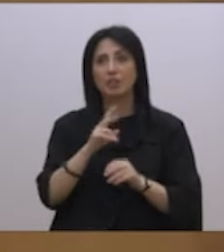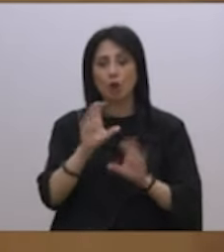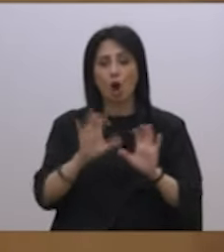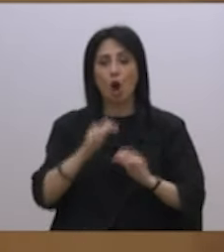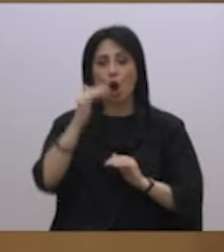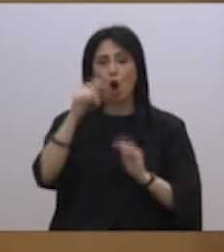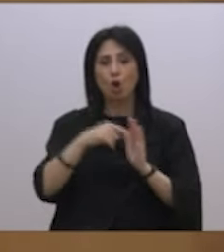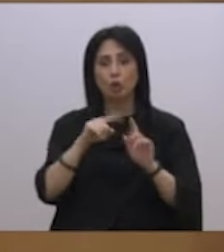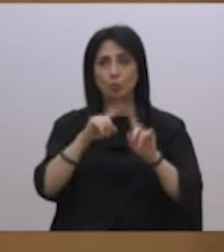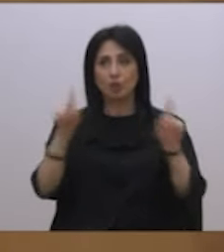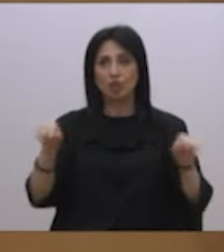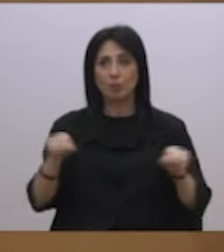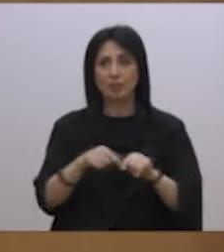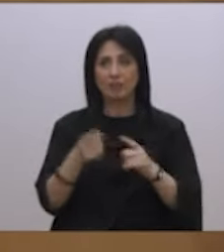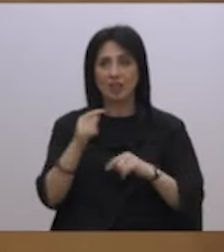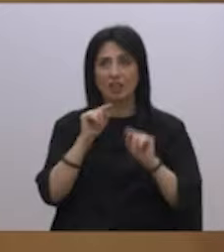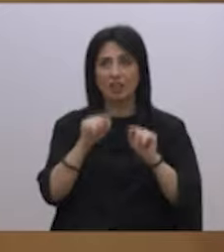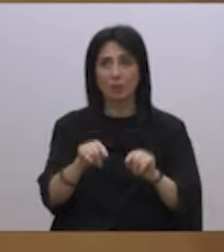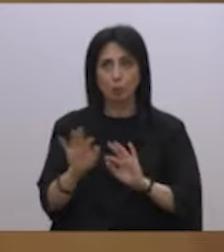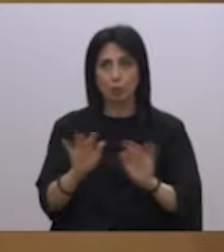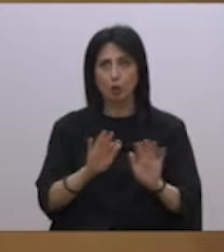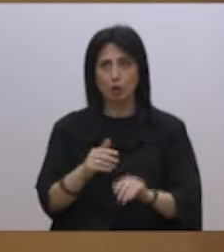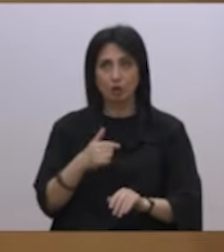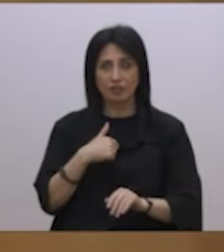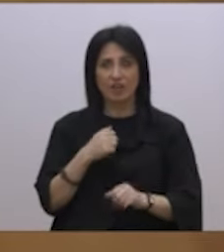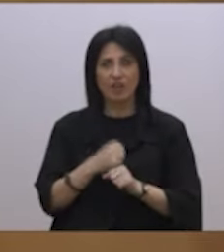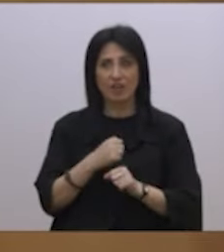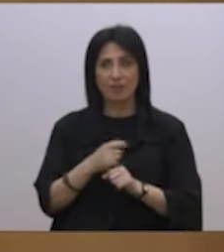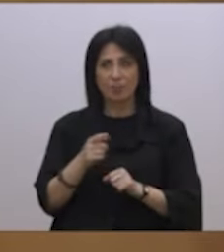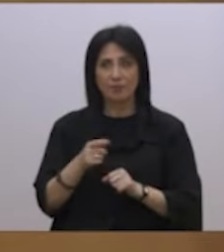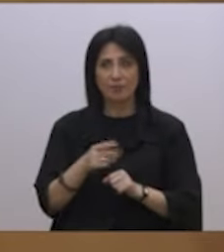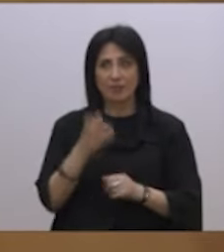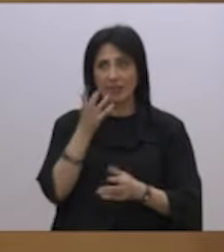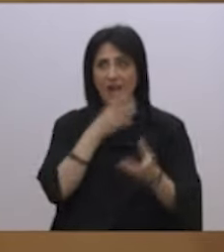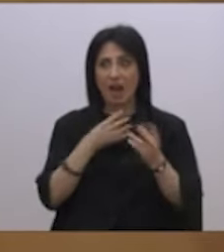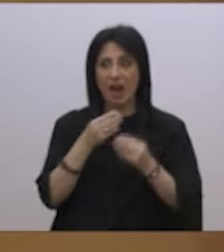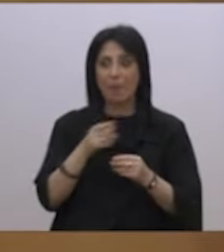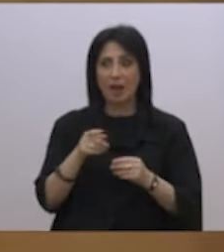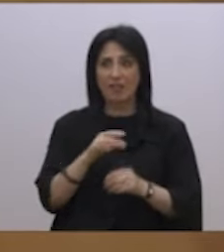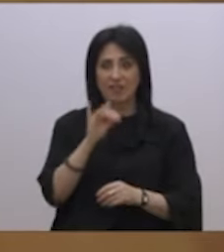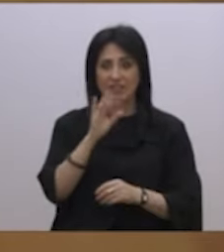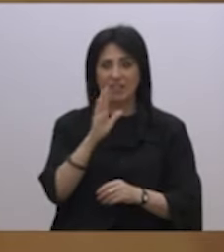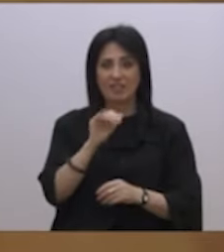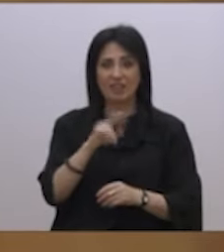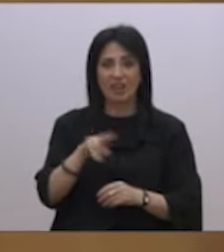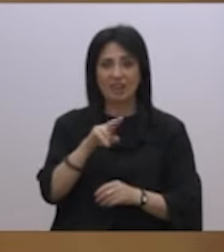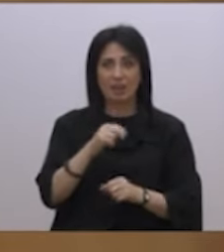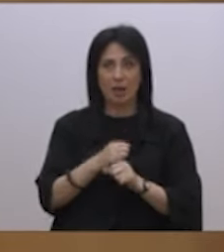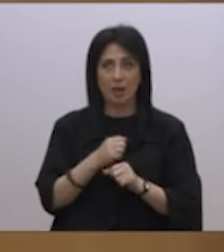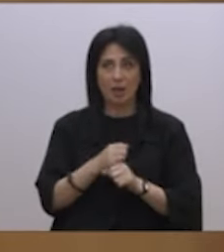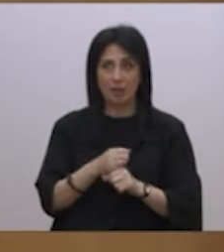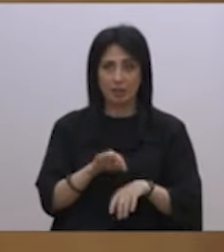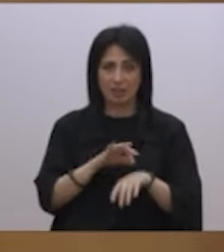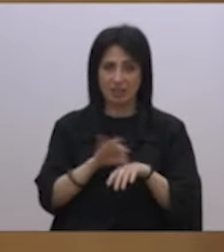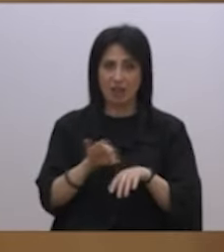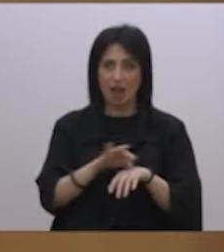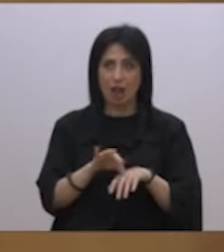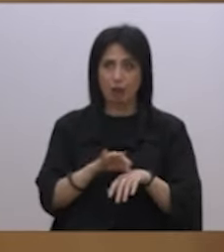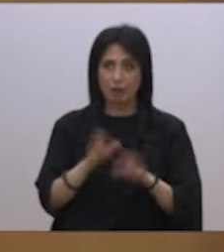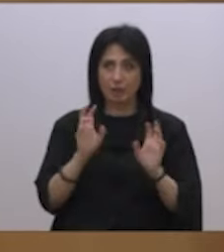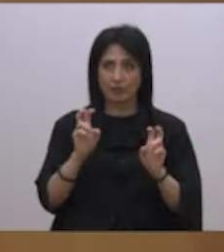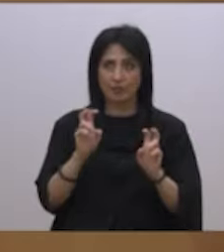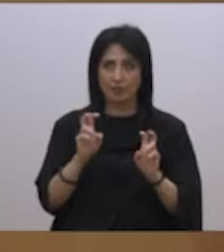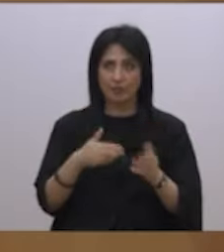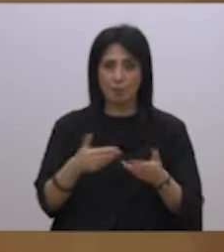კონსტიტუციურ ჩარჩოებში დავაბრუნებთ პროცესებსო, ჩვენ ვიზავთ ამასო. გამყალბებელი ისედი აცხადებს ეხლა. ანუ ძალადობით, ფაქტობრივად